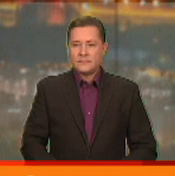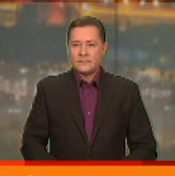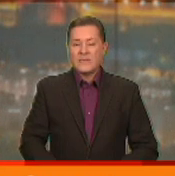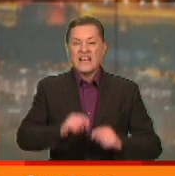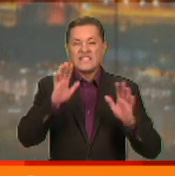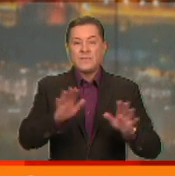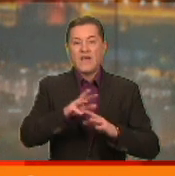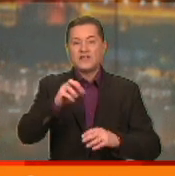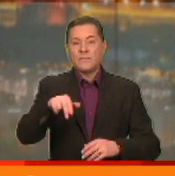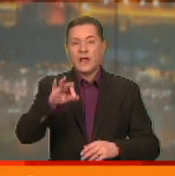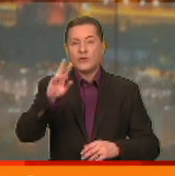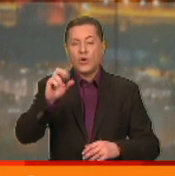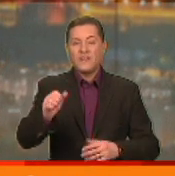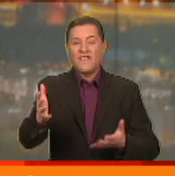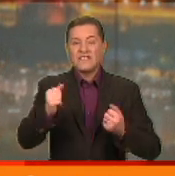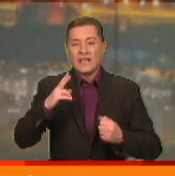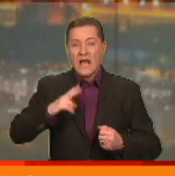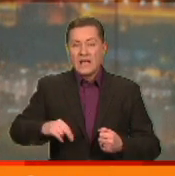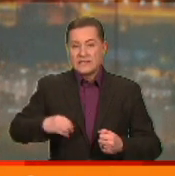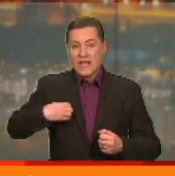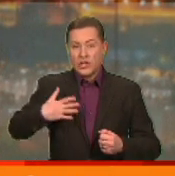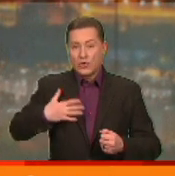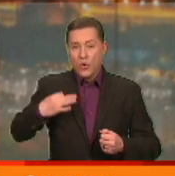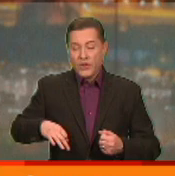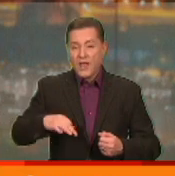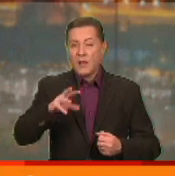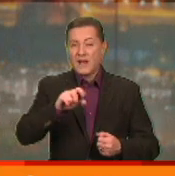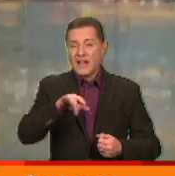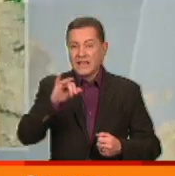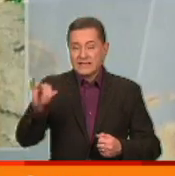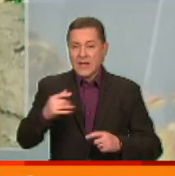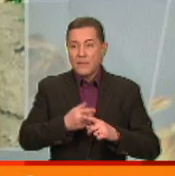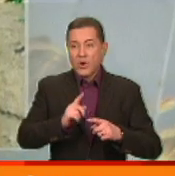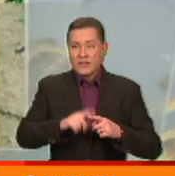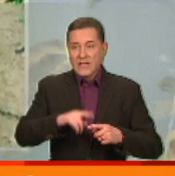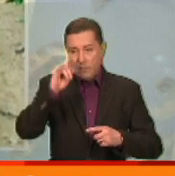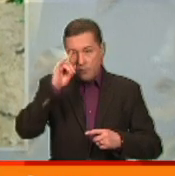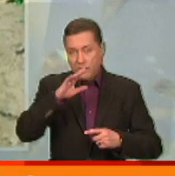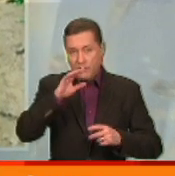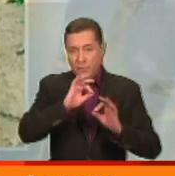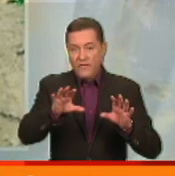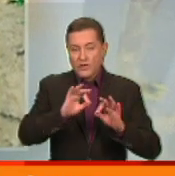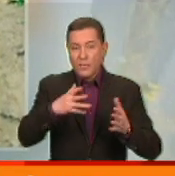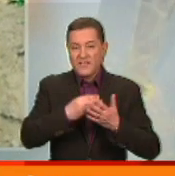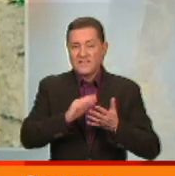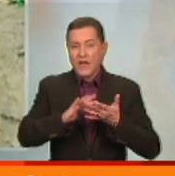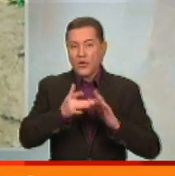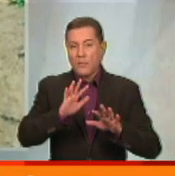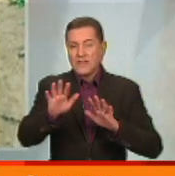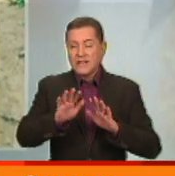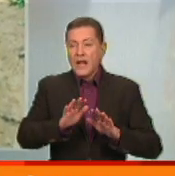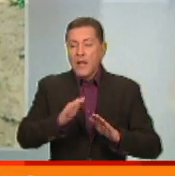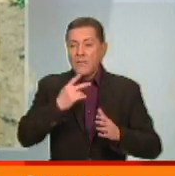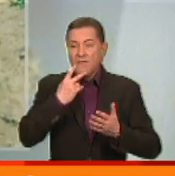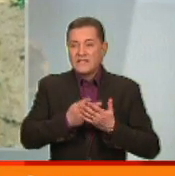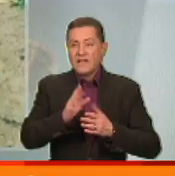Співачка Мадонна взяла за доньок двох дівчат-близнят із Малаві. Про це зірка повідомила у своєму інстаграмі, де виставила фотографію